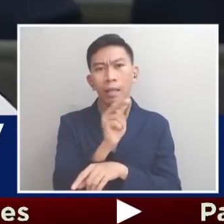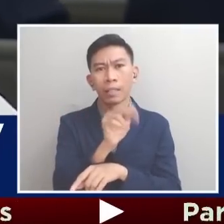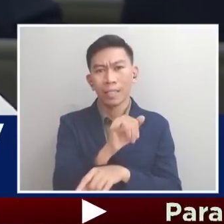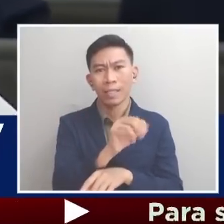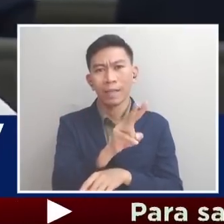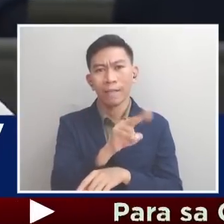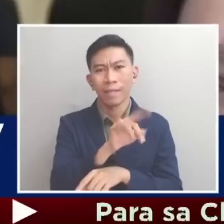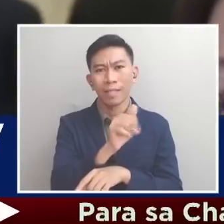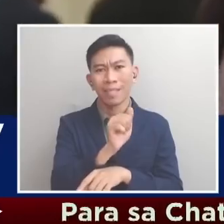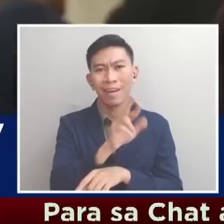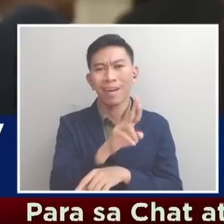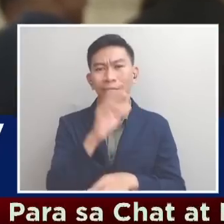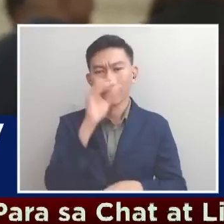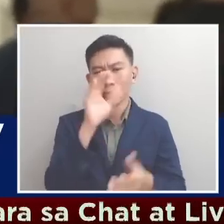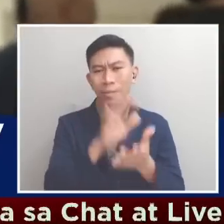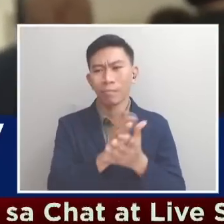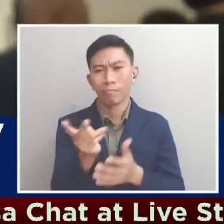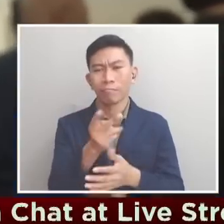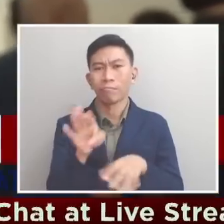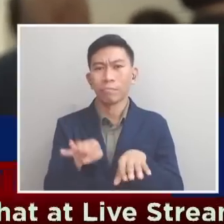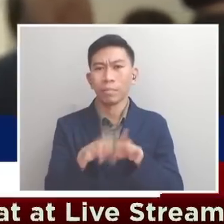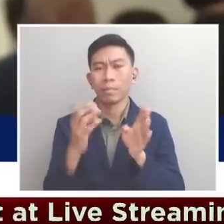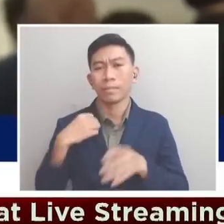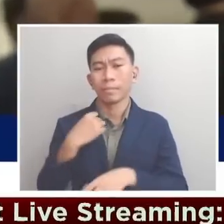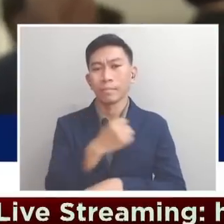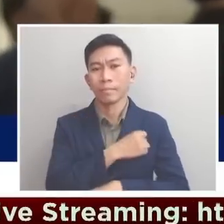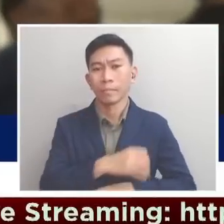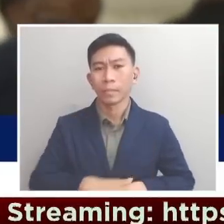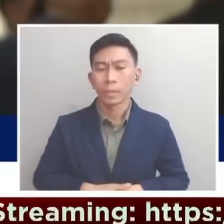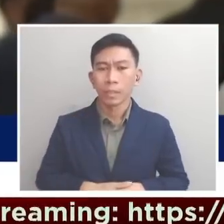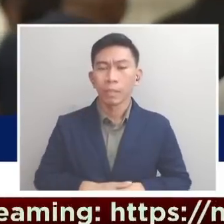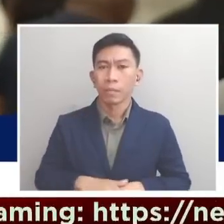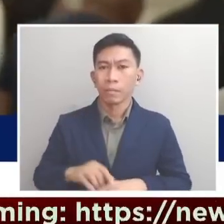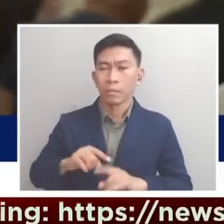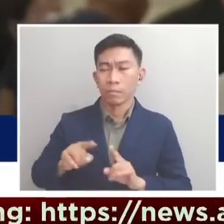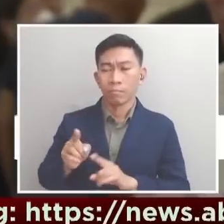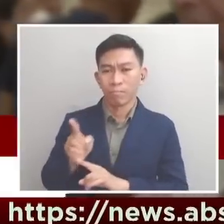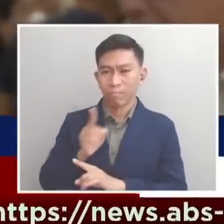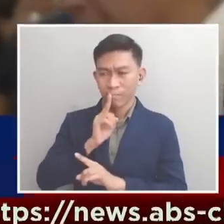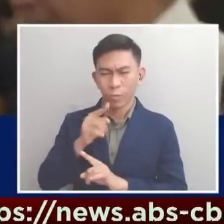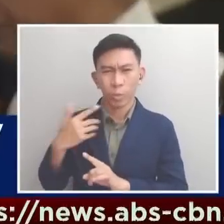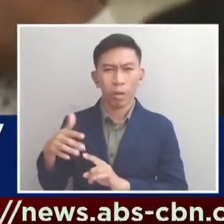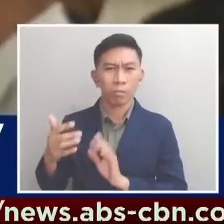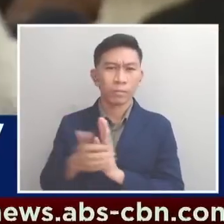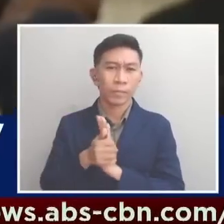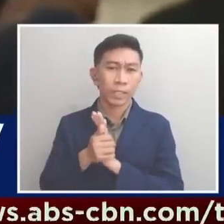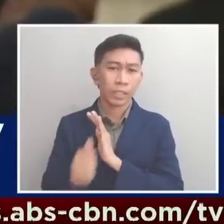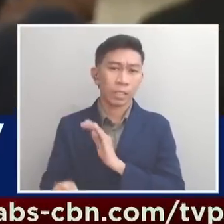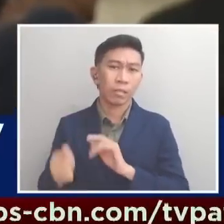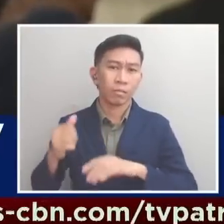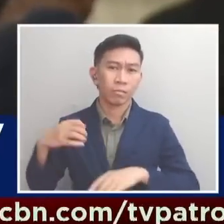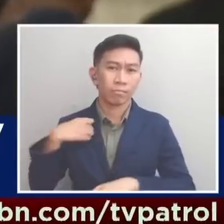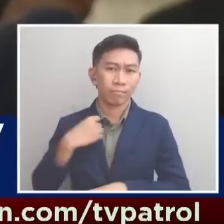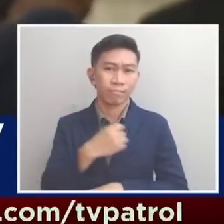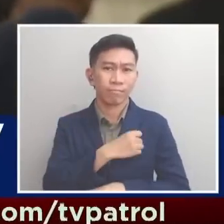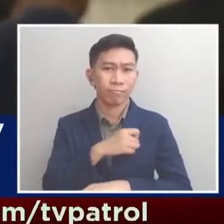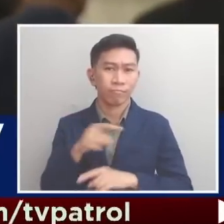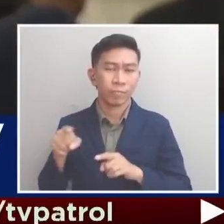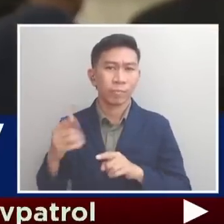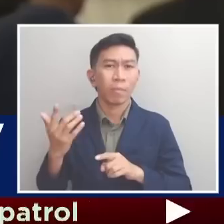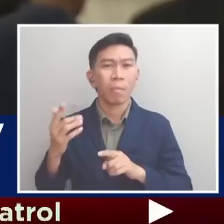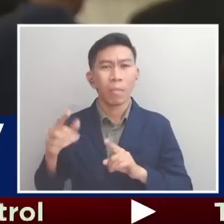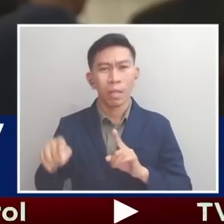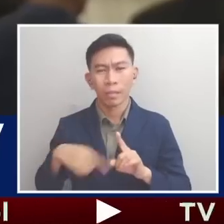kasabay ko sa Congress. He was an extraordinary legislator and definitely an excellent soldier.